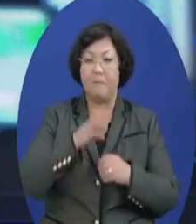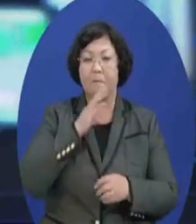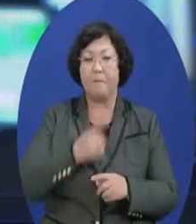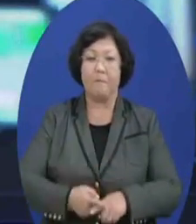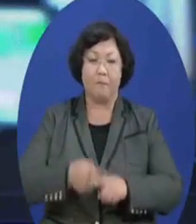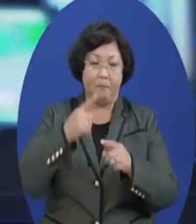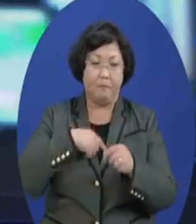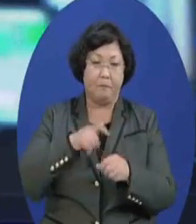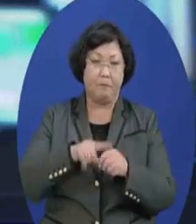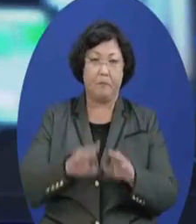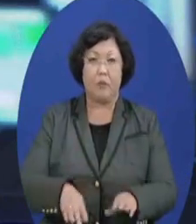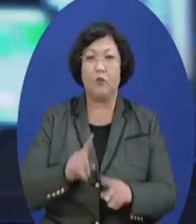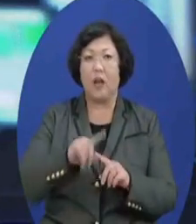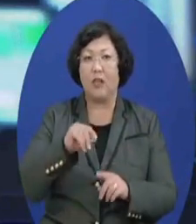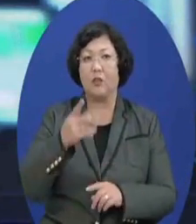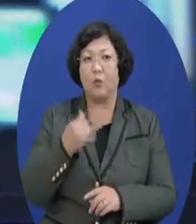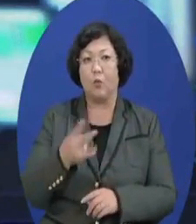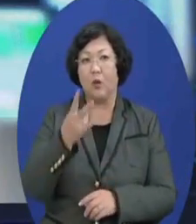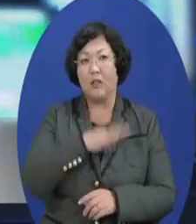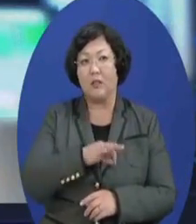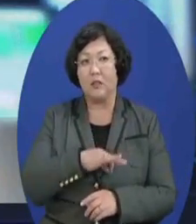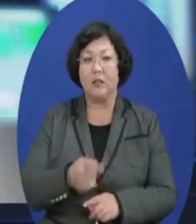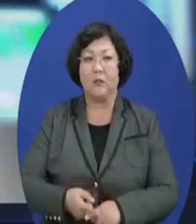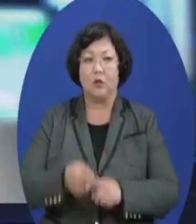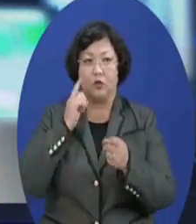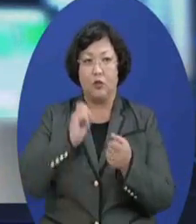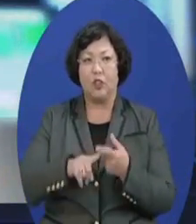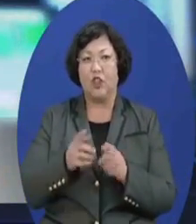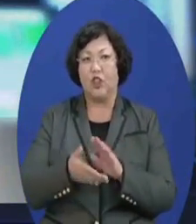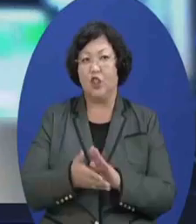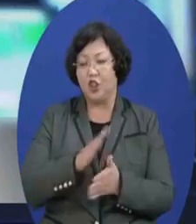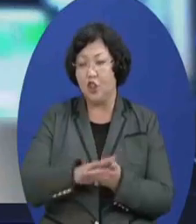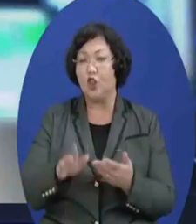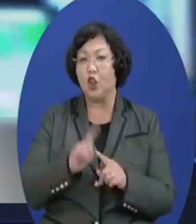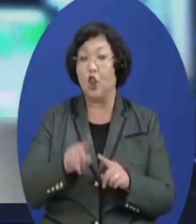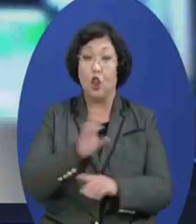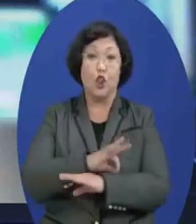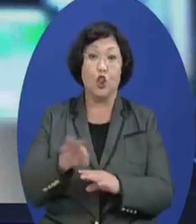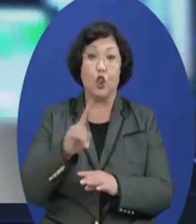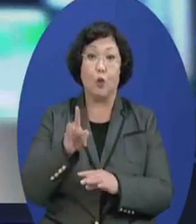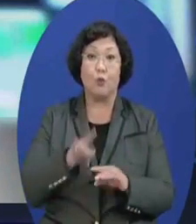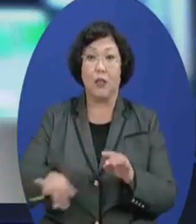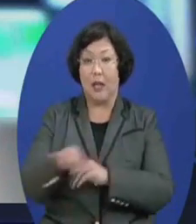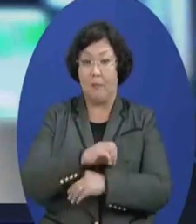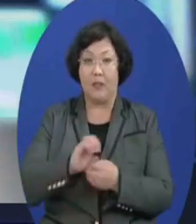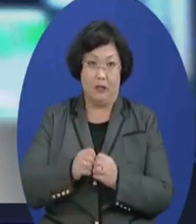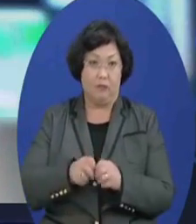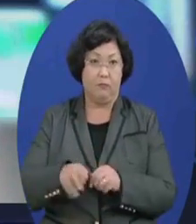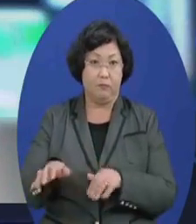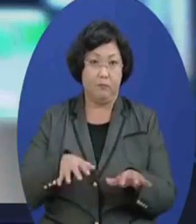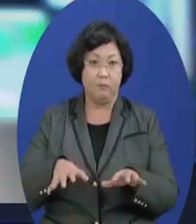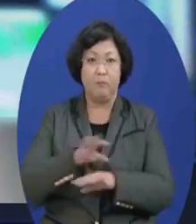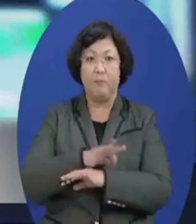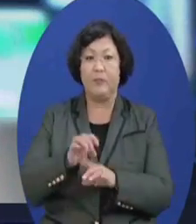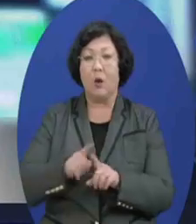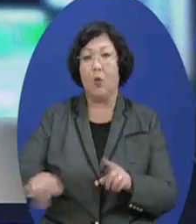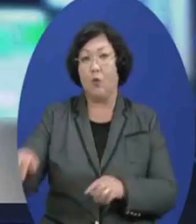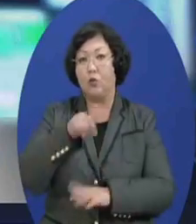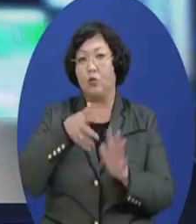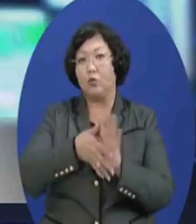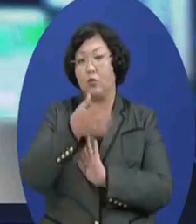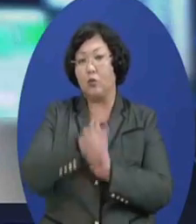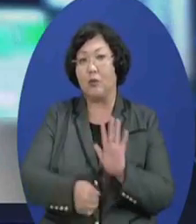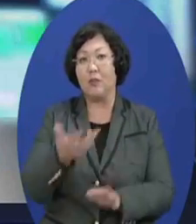Хөдөөжихөн үйлдвэрлэлийг нэмэгдүүлэх, бүтээмж урашгийг сайжруулах зорилготой шинэ хөдөө төсөлөө хөвсгөл аймагт хэрэгжиж эхэллээ. Төслийн хүрээнд улсын